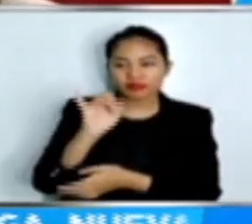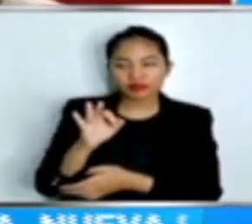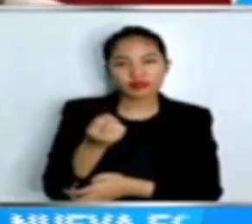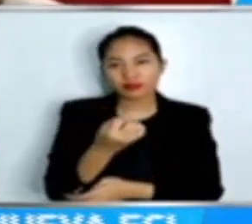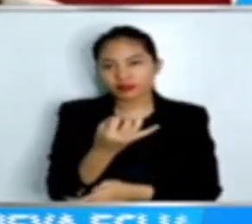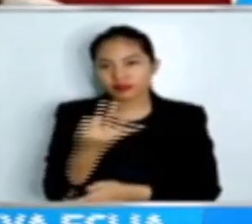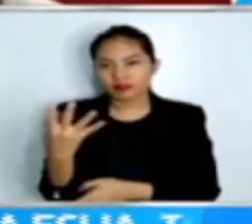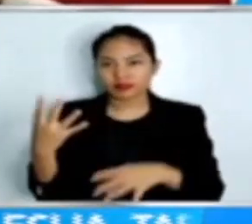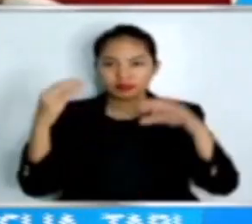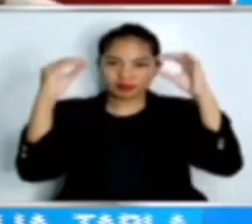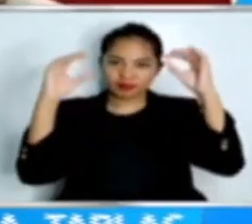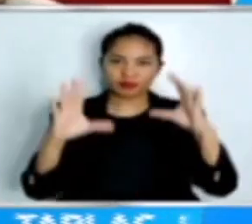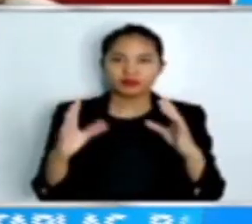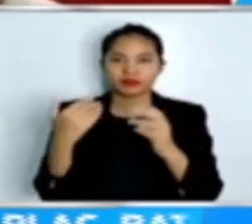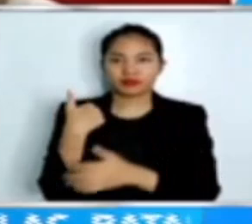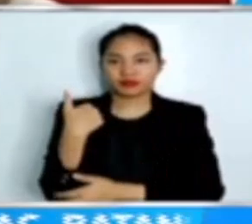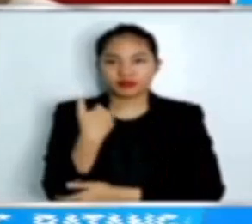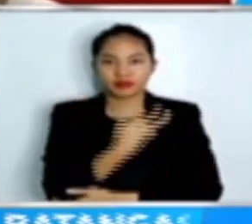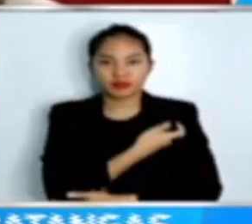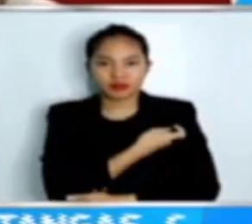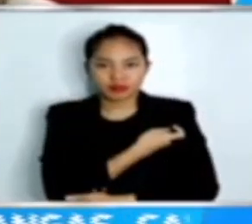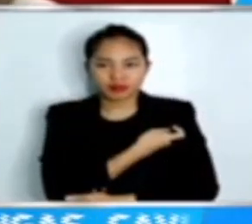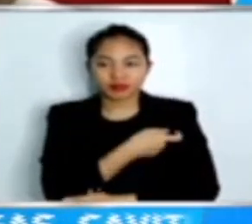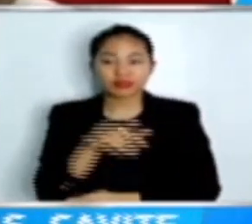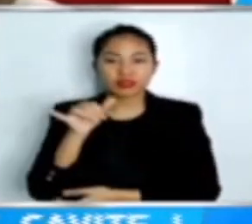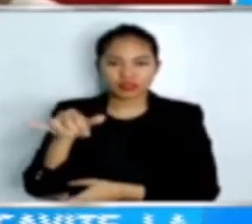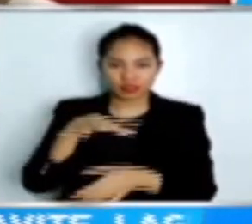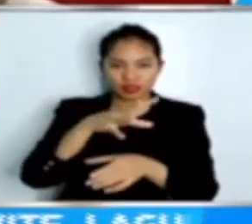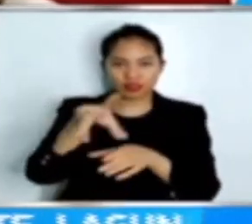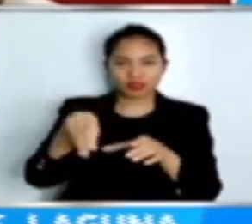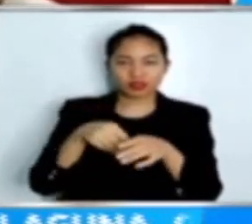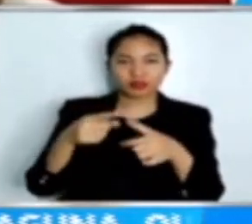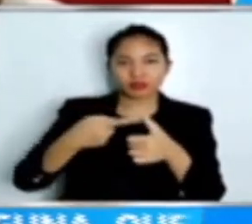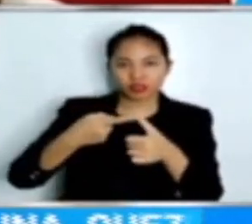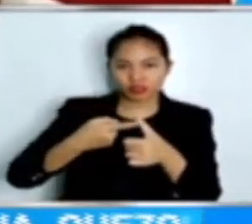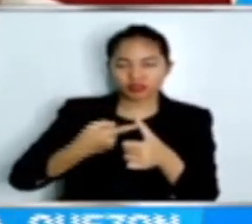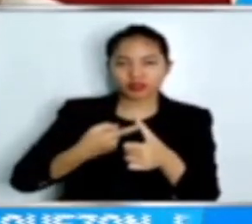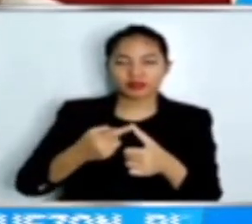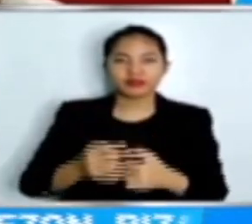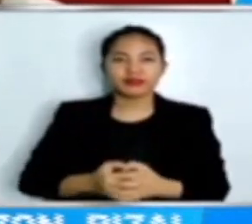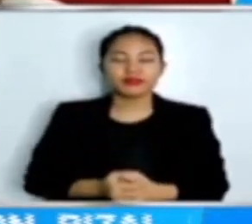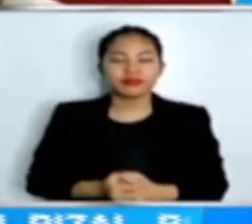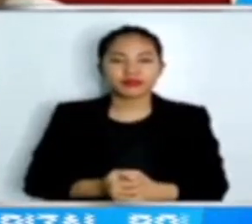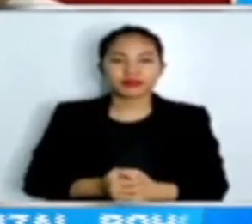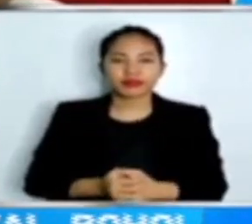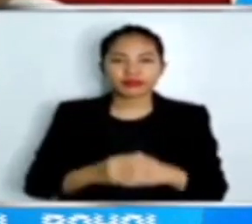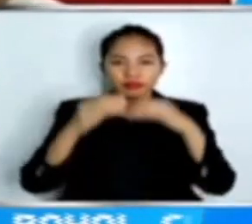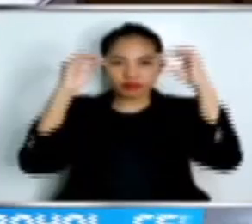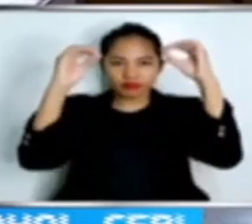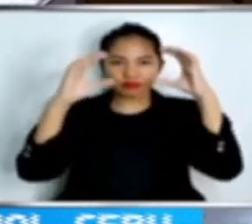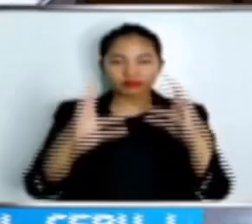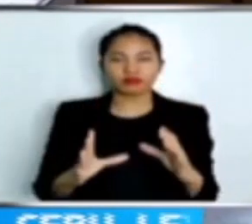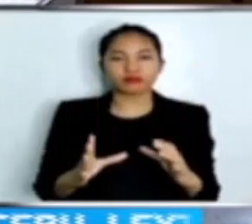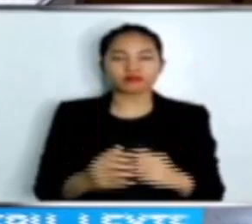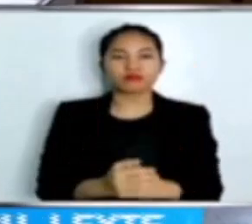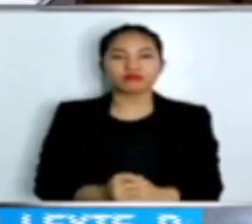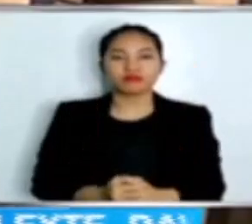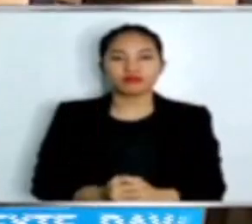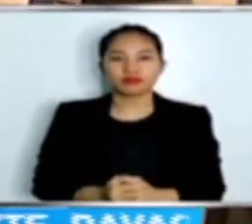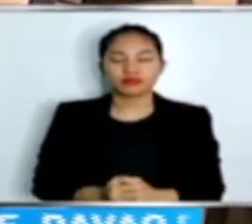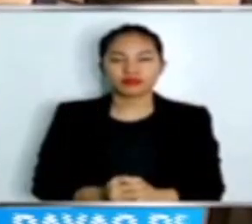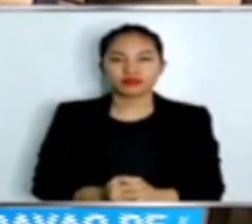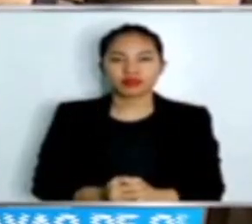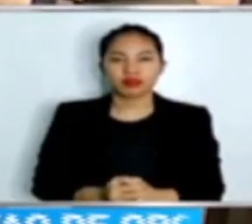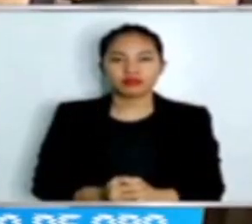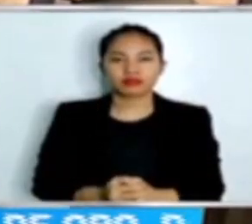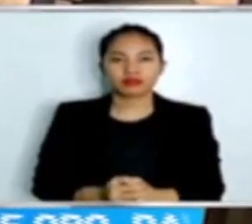bakunado. Magiging priority yung mga may bakuna na mga guro to participate. Salima